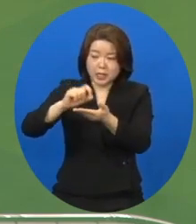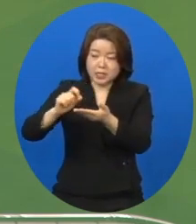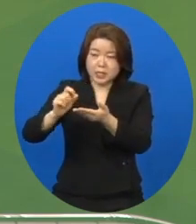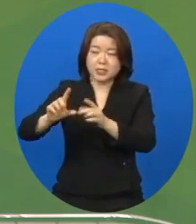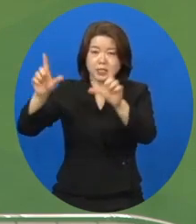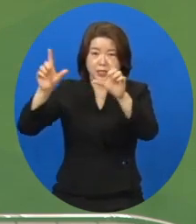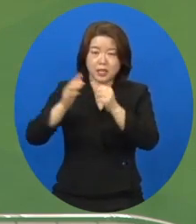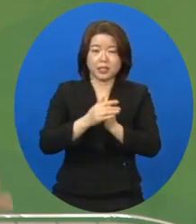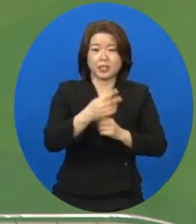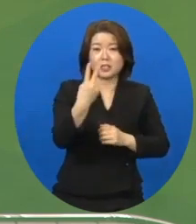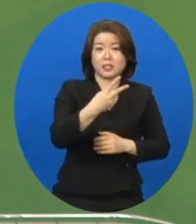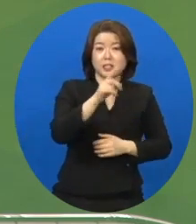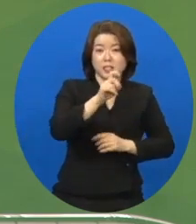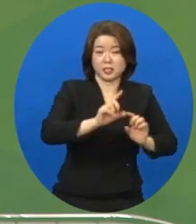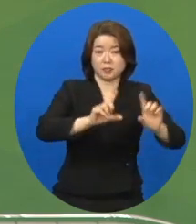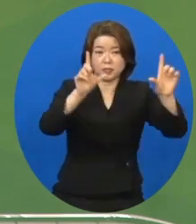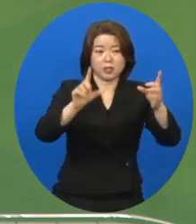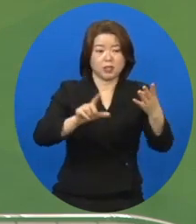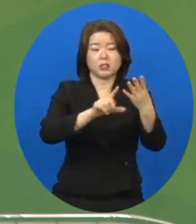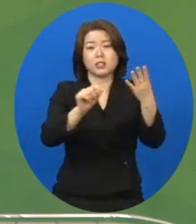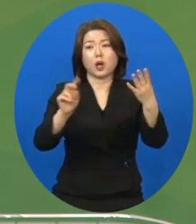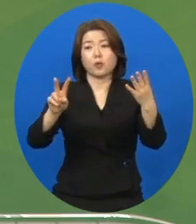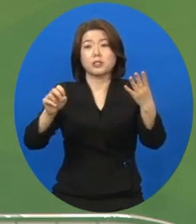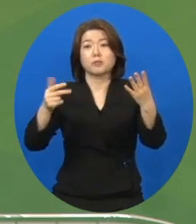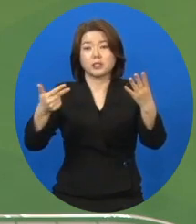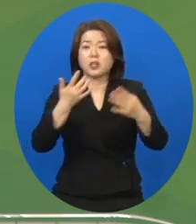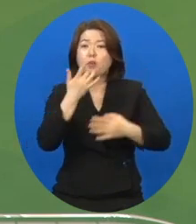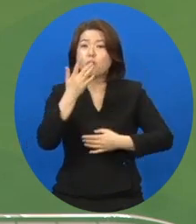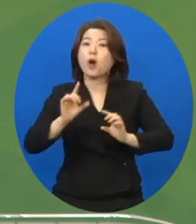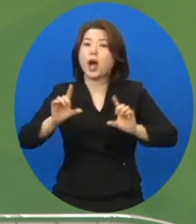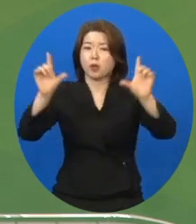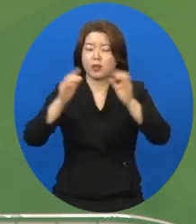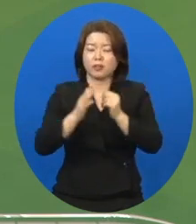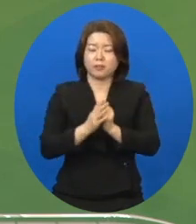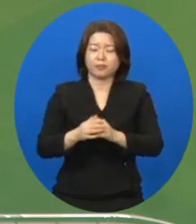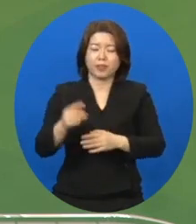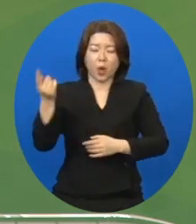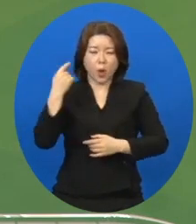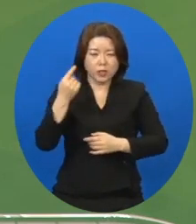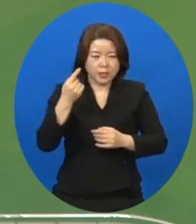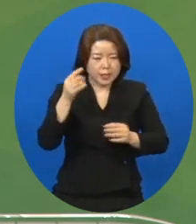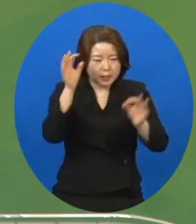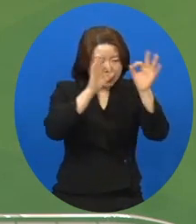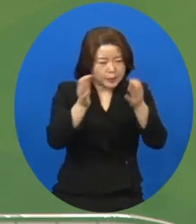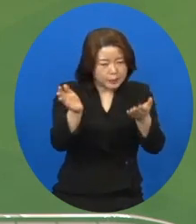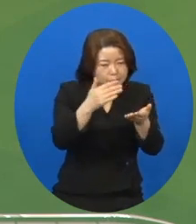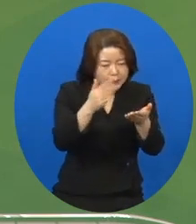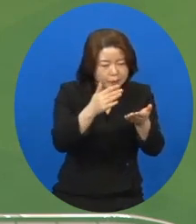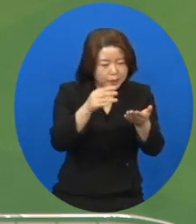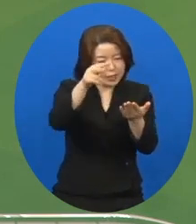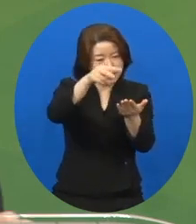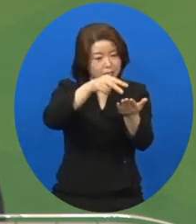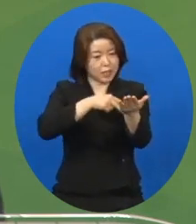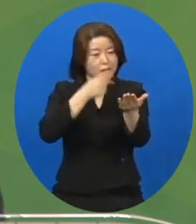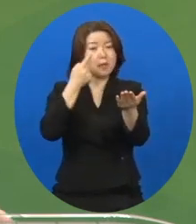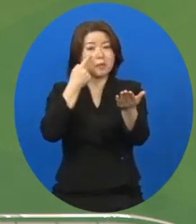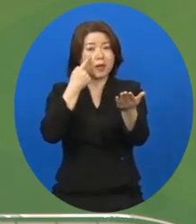2010년 4월 27일 화요일이에요. 어제 그 일기를 찾아 읽어보았습니다.